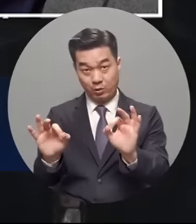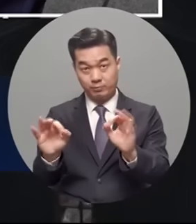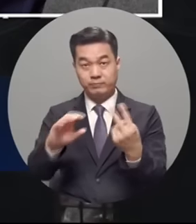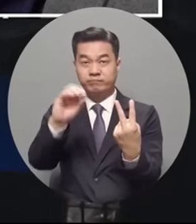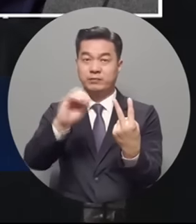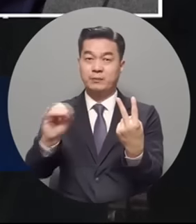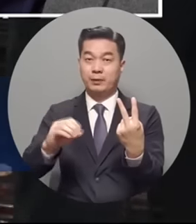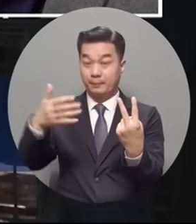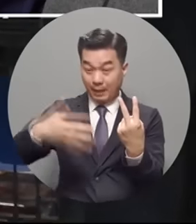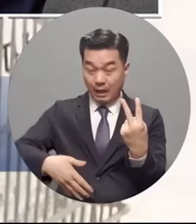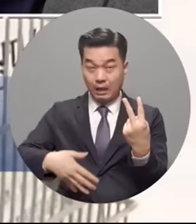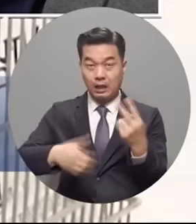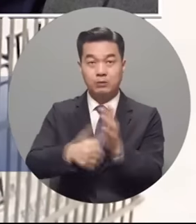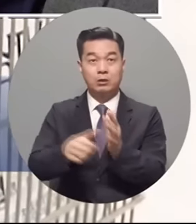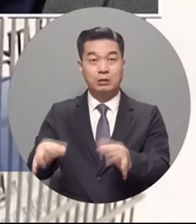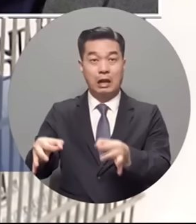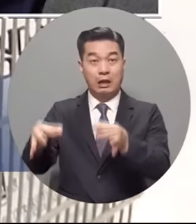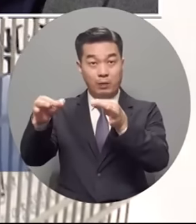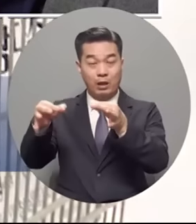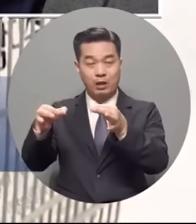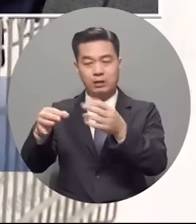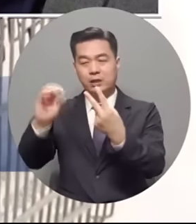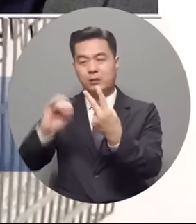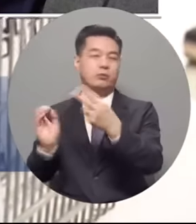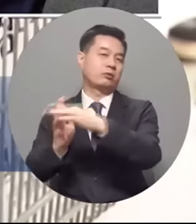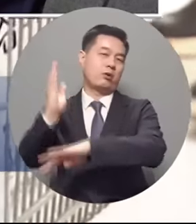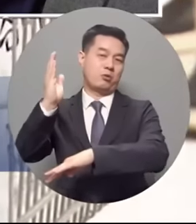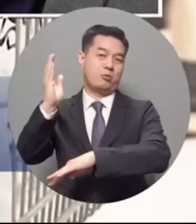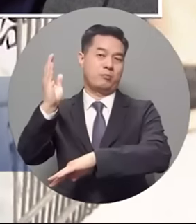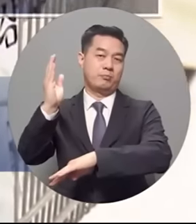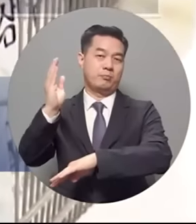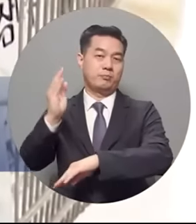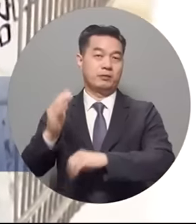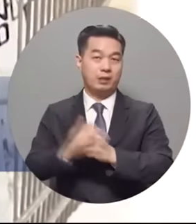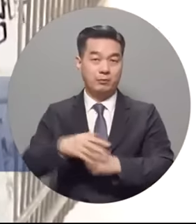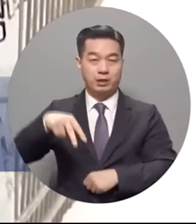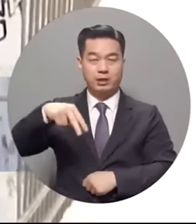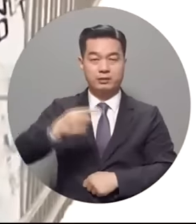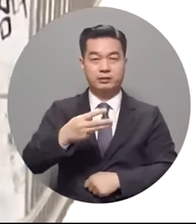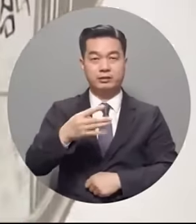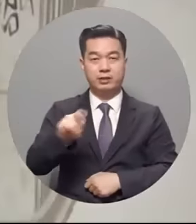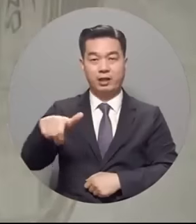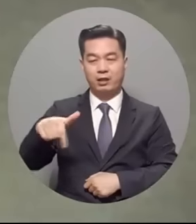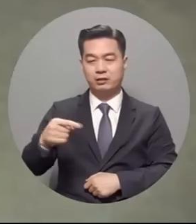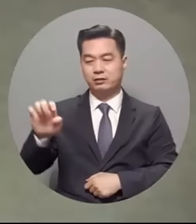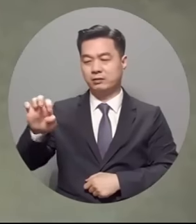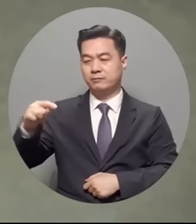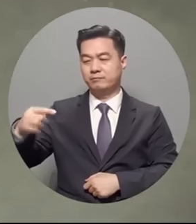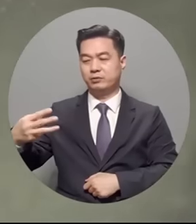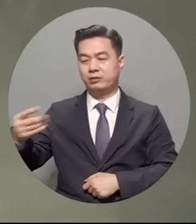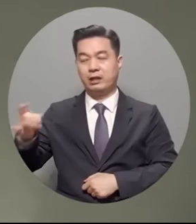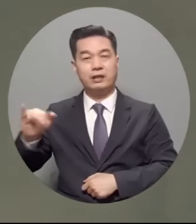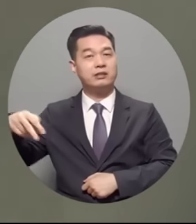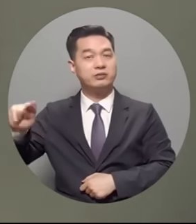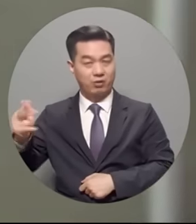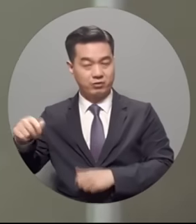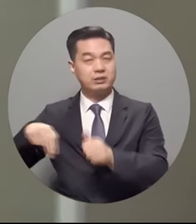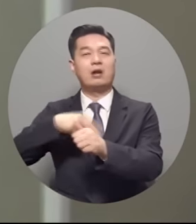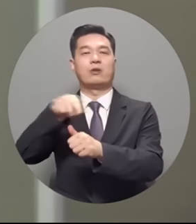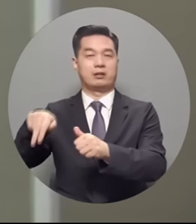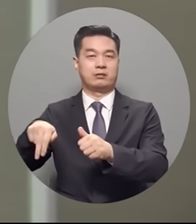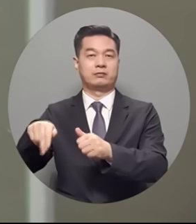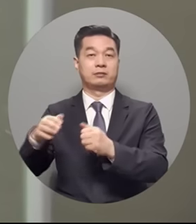안 돼요. 물가는 근데 2% 훨씬 넘어가고 있거든요. 스태그플레이션 상태인 거죠. 최근 금융당국은 금융권과